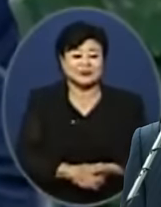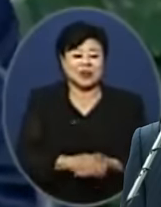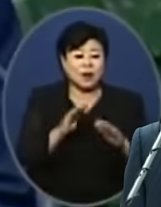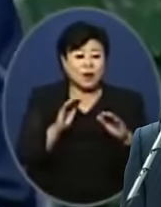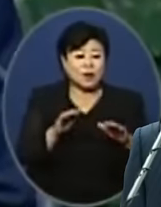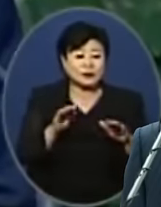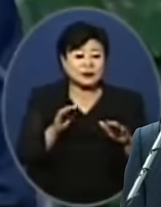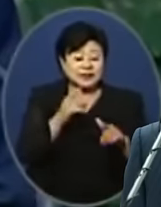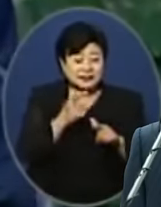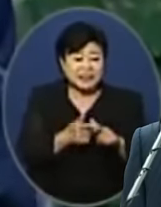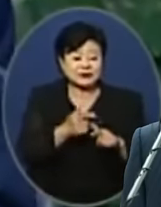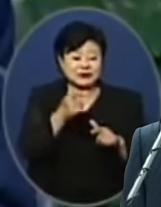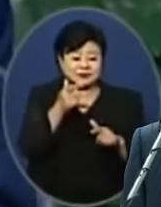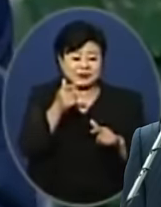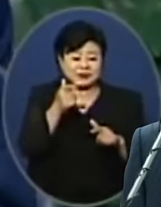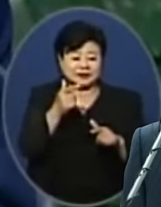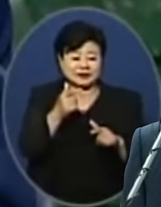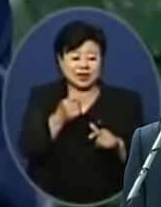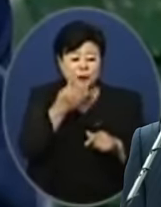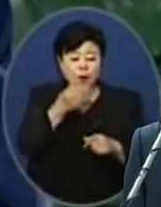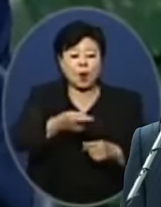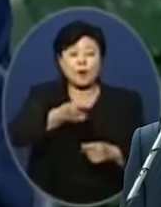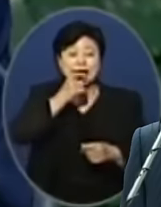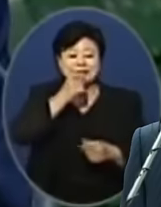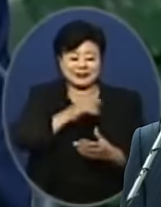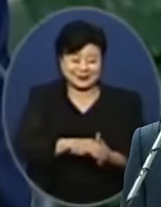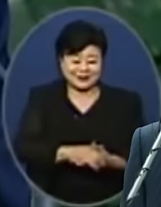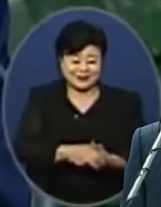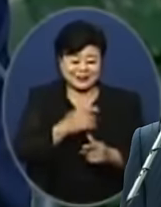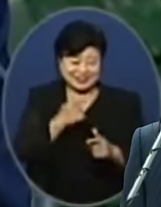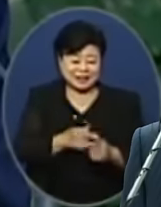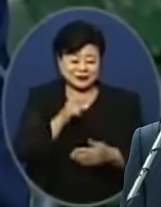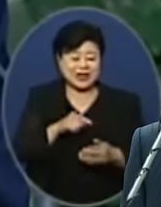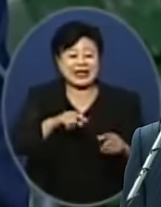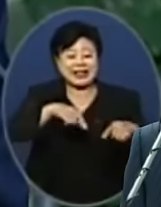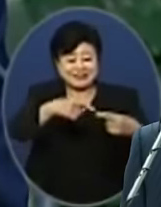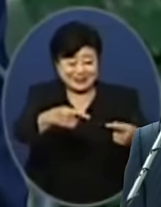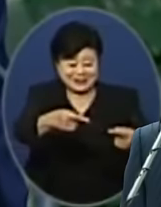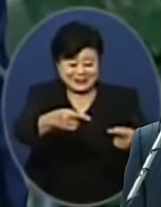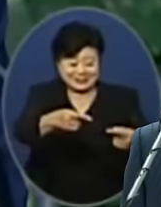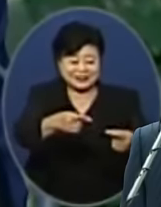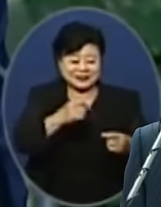오늘 예수님을 먹고 마셔서 예수님